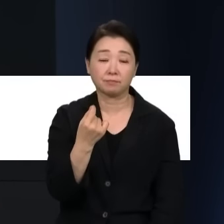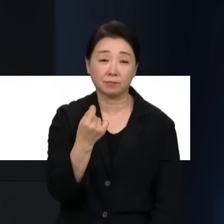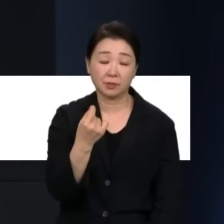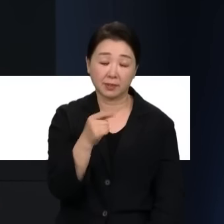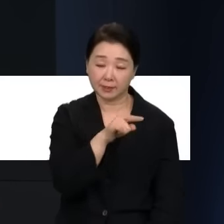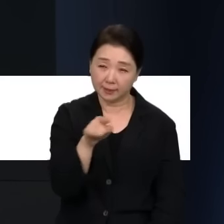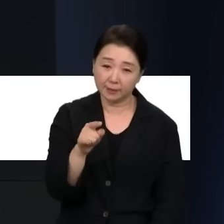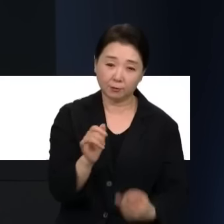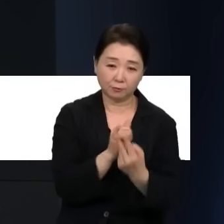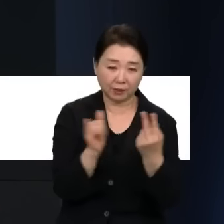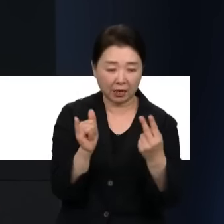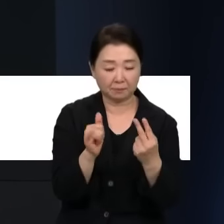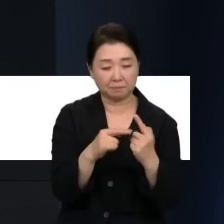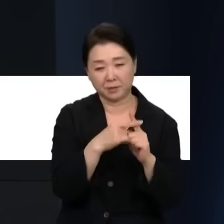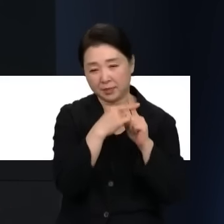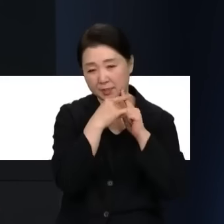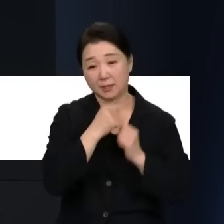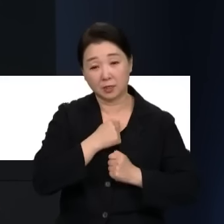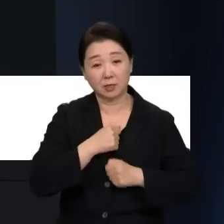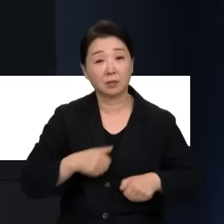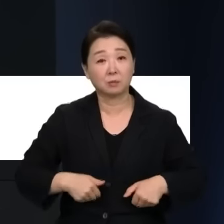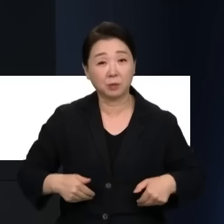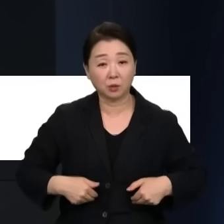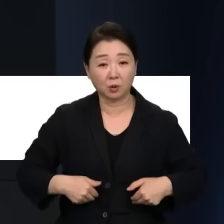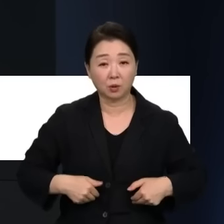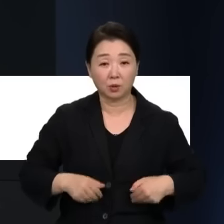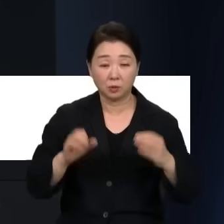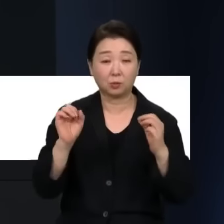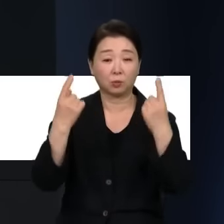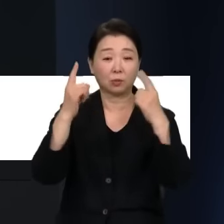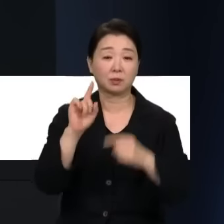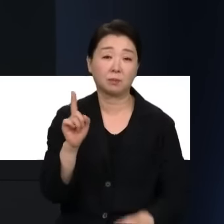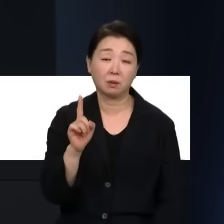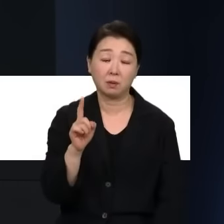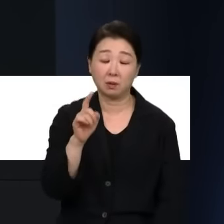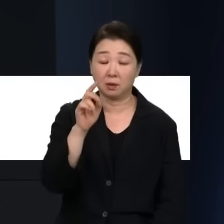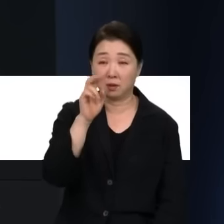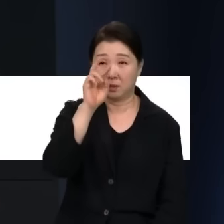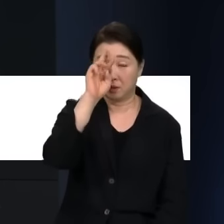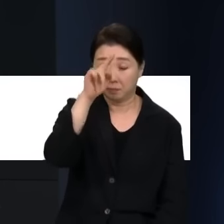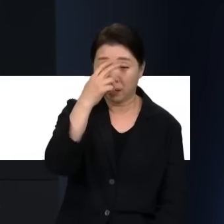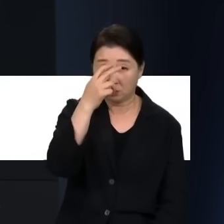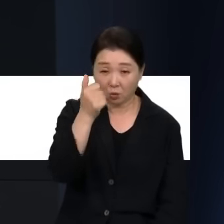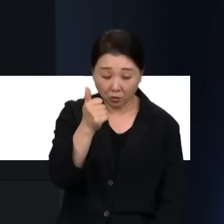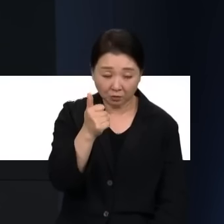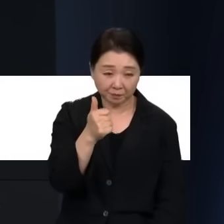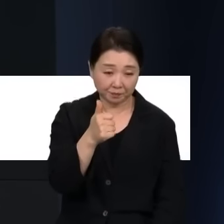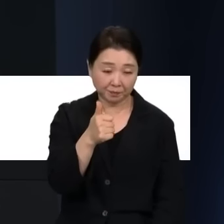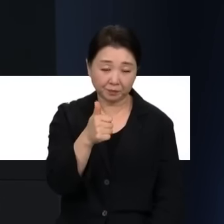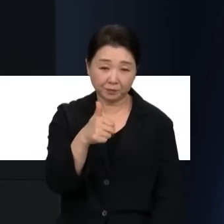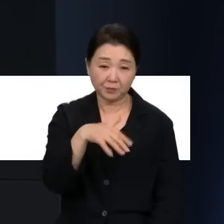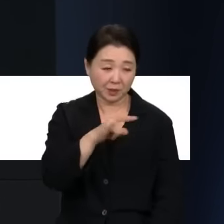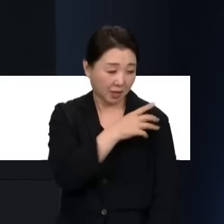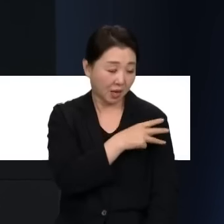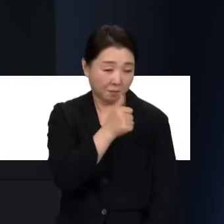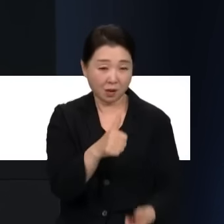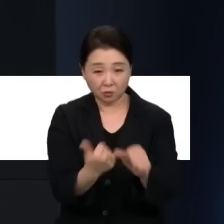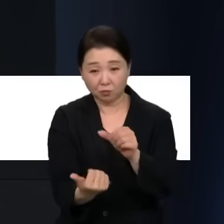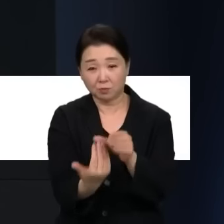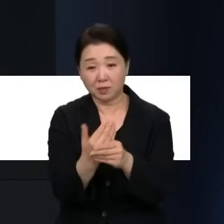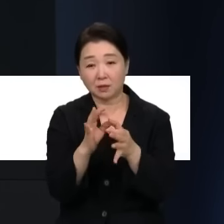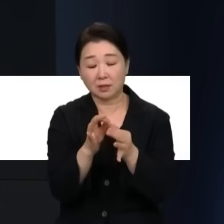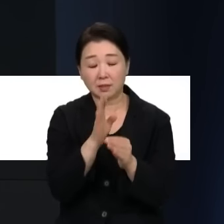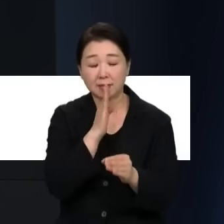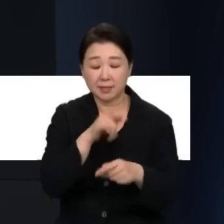의리를 지켜야 하는 부분 그리고 동시에 이제 박정은 대령이 이제 최병 사건의 진실 사이에서 솔직히